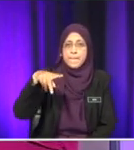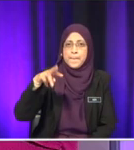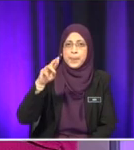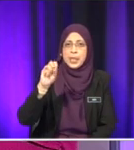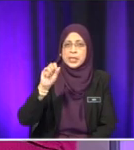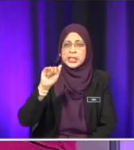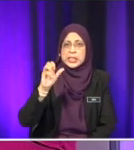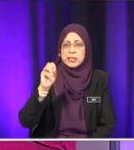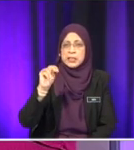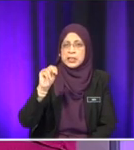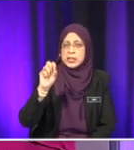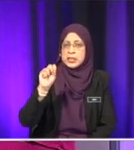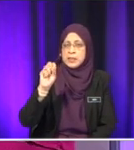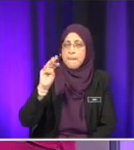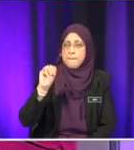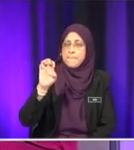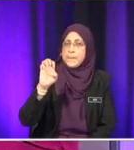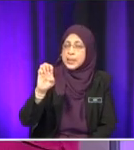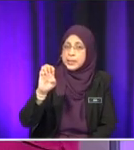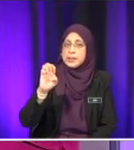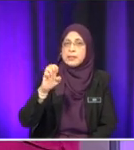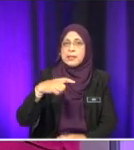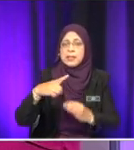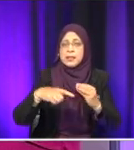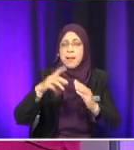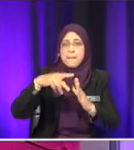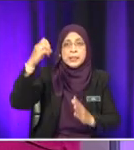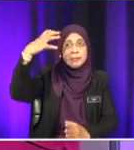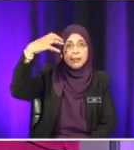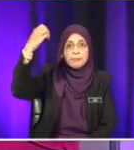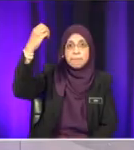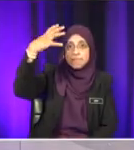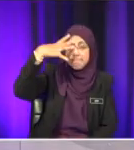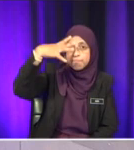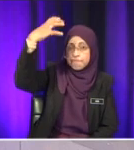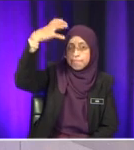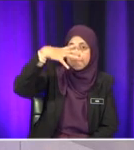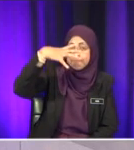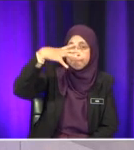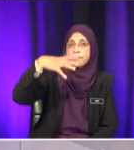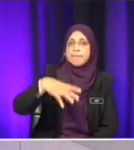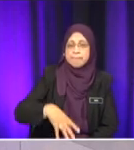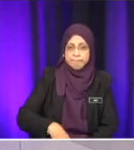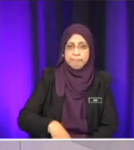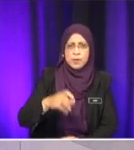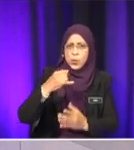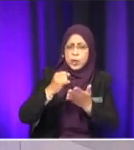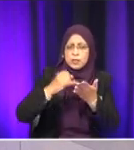ia berkaitan dengan pencahayaan baca yang gambar sebelah tuh